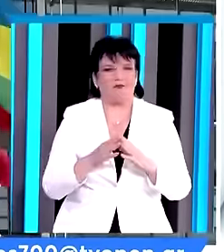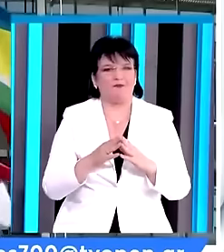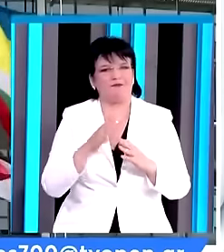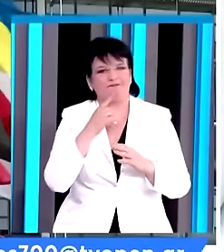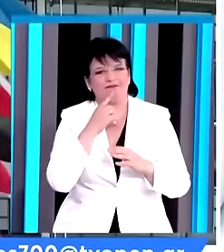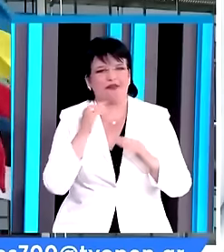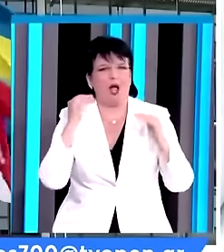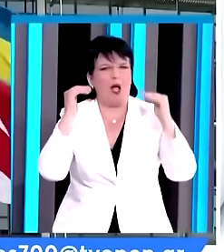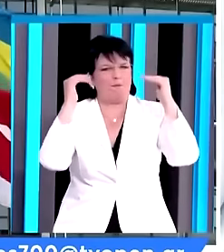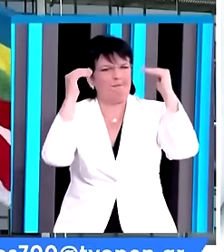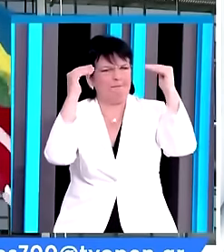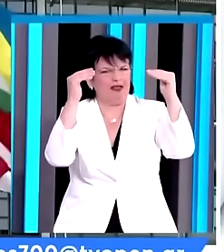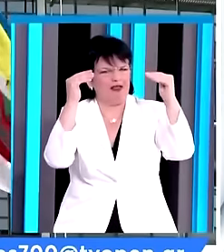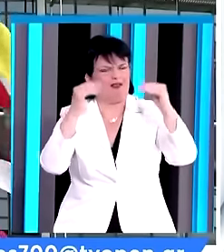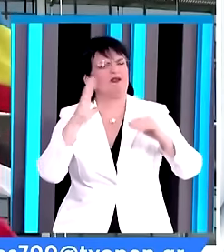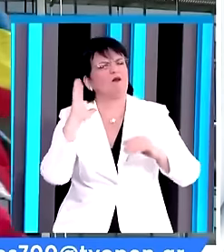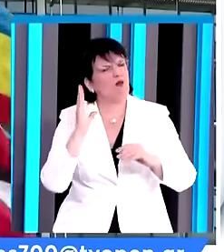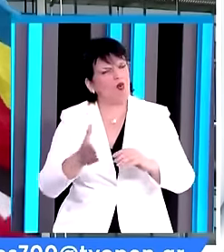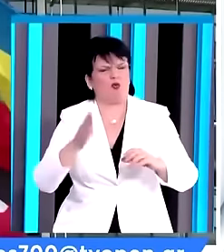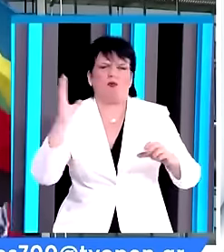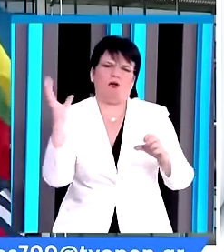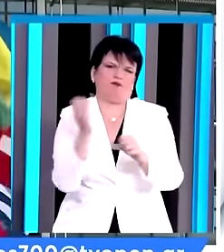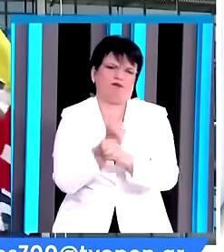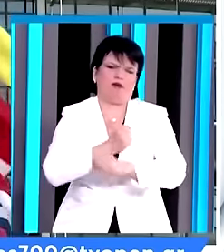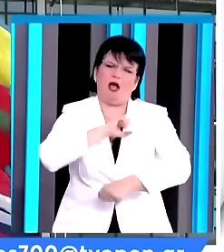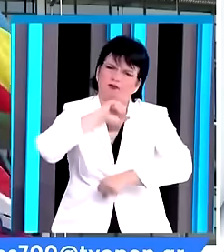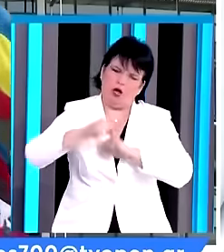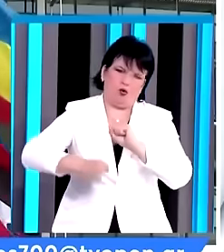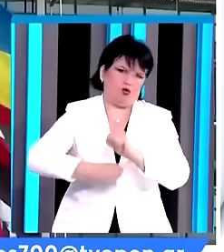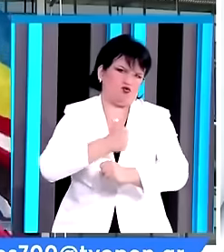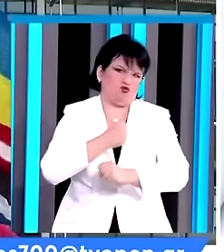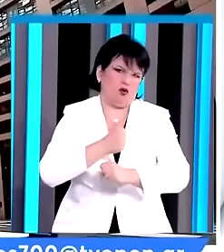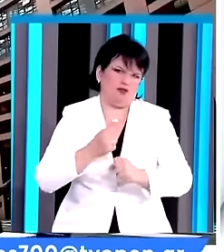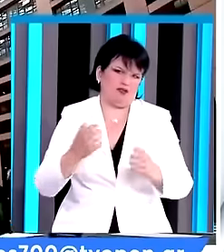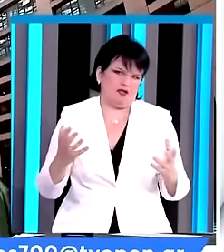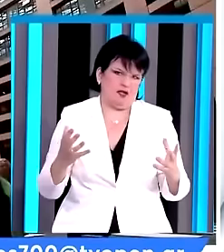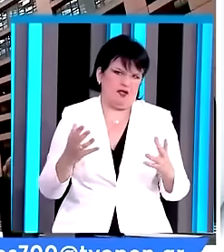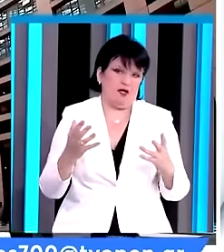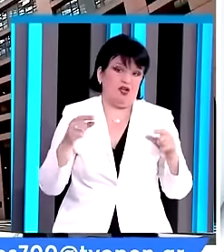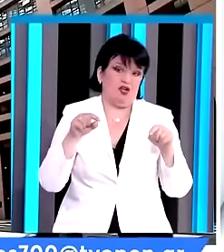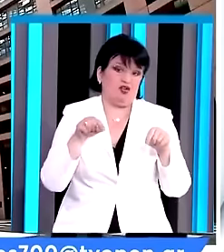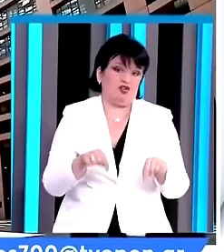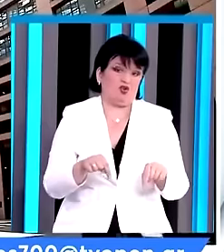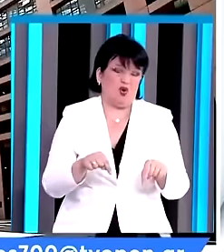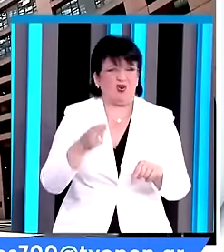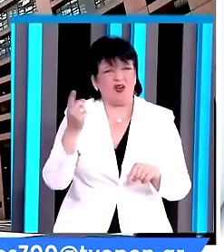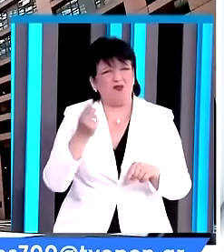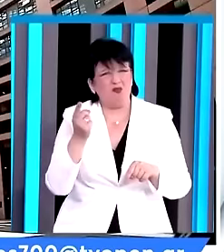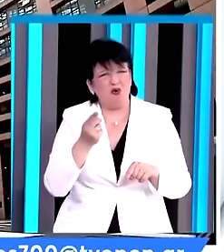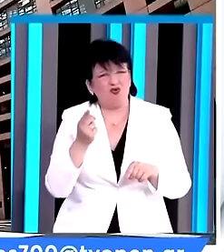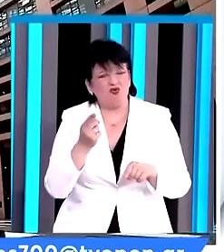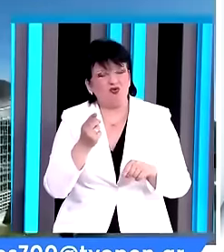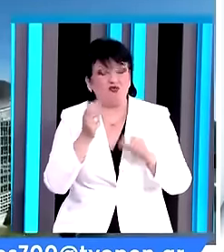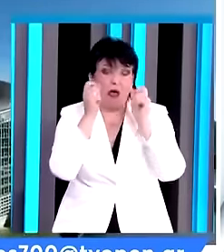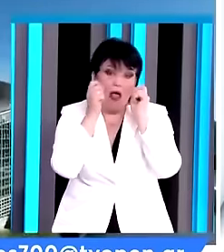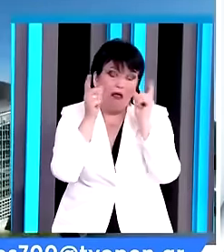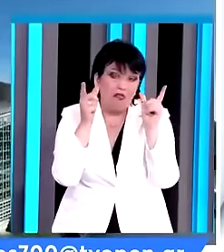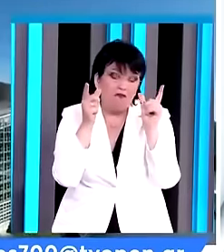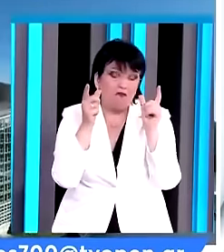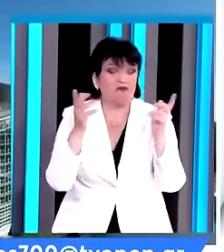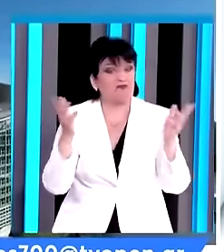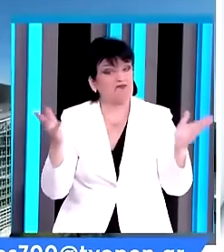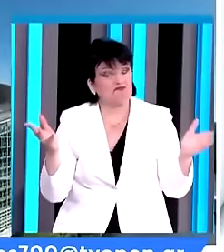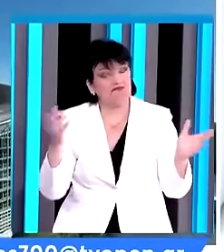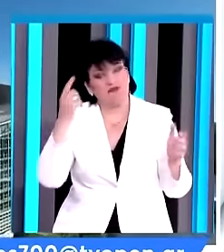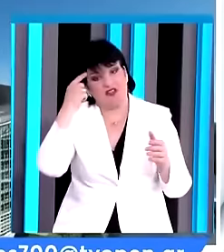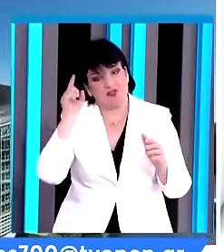πήχη, τον οποίο πιστεύουμε ότι μπορούμε να πιάσουμε και γι' αυτό να αγωνιζόμαστε. Εν πάση περιπτώσει. Τώρα, ποιο ποσοστό θα μας αφήσει έκθαμβους.